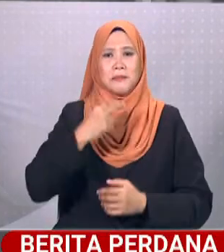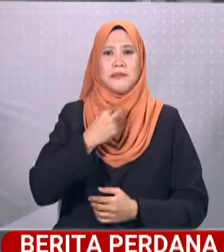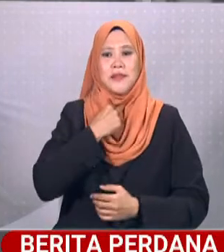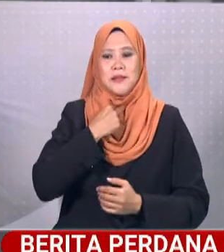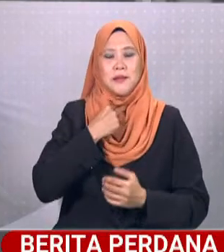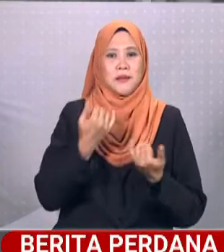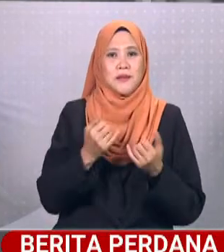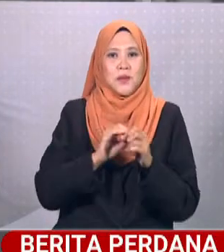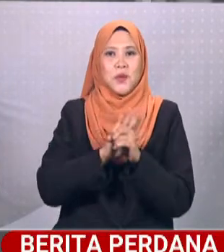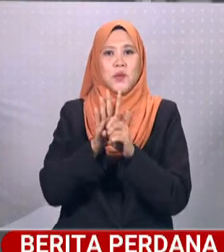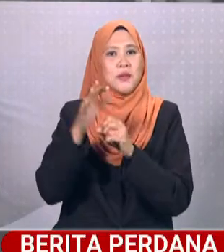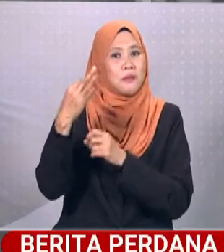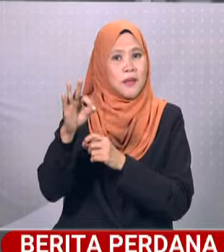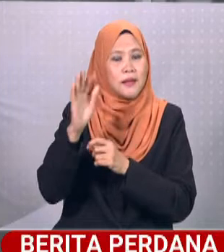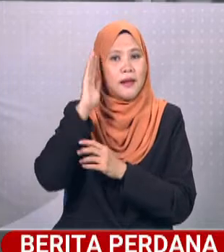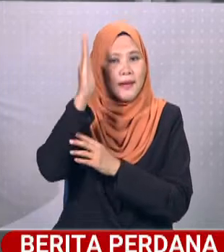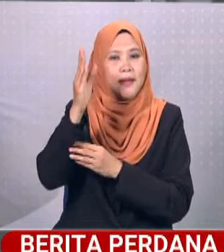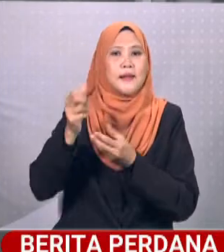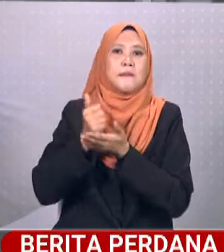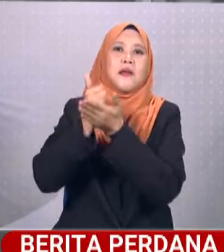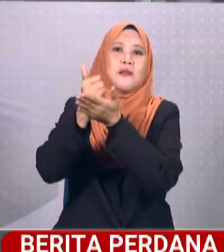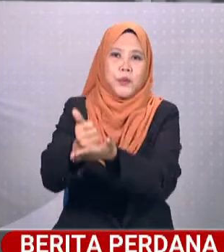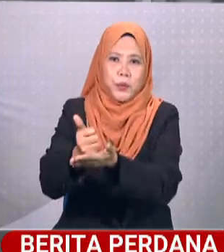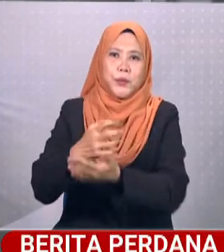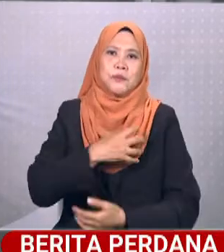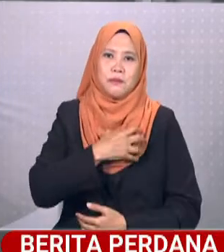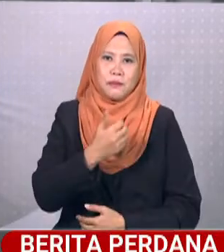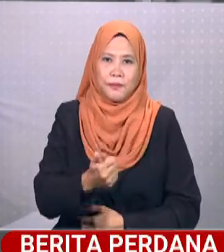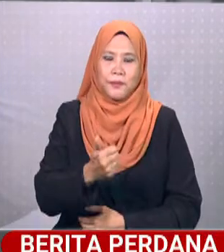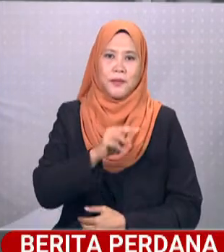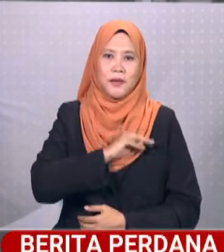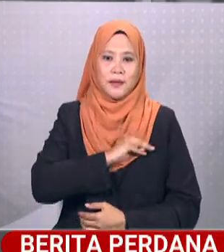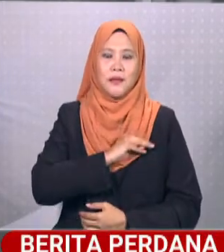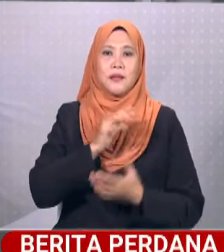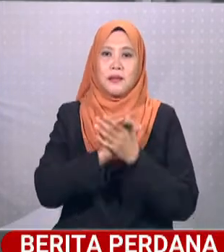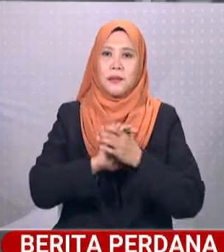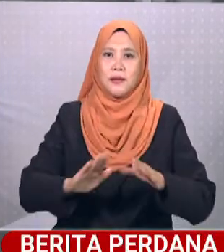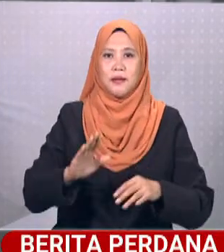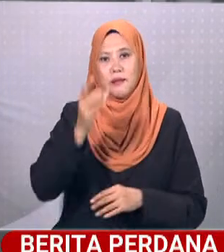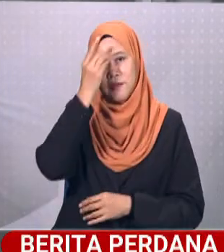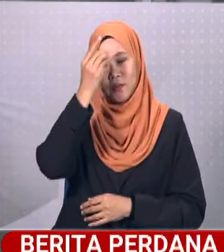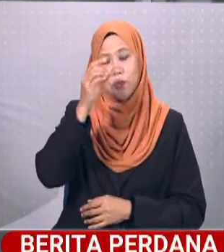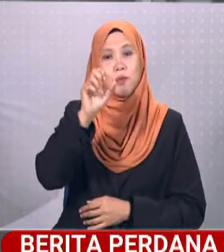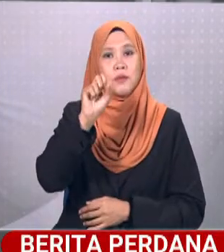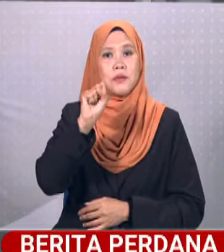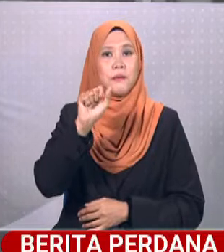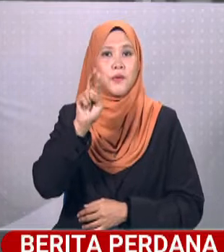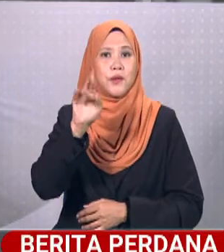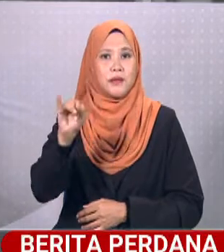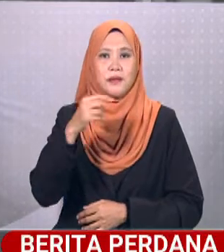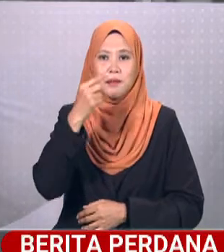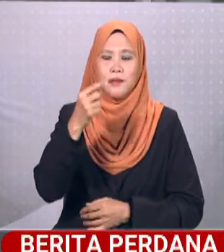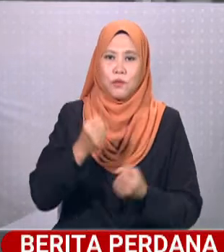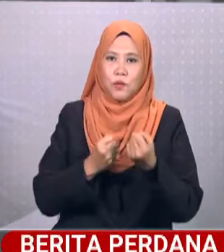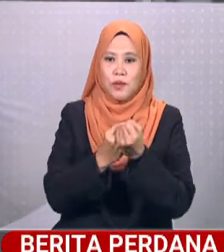akibat COVID-19 akan diberi bantuan ehsan. Menteri Kanan Keselamatan Datuk Seri Ismail Sabri Yaakob berkata,